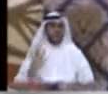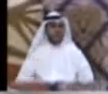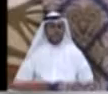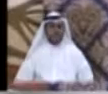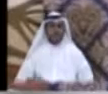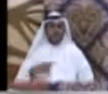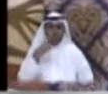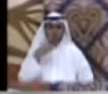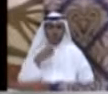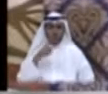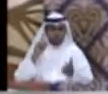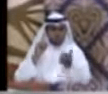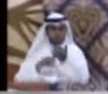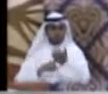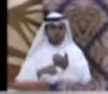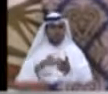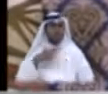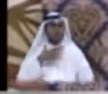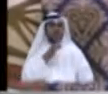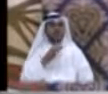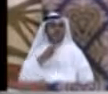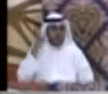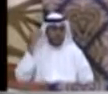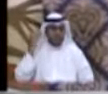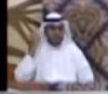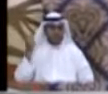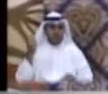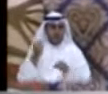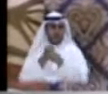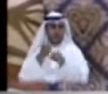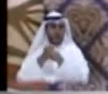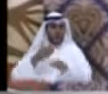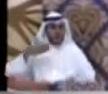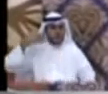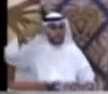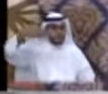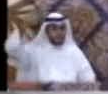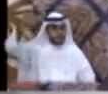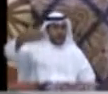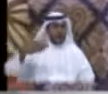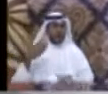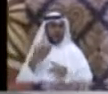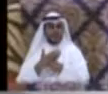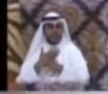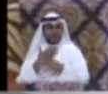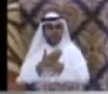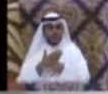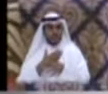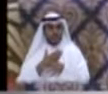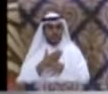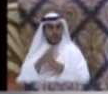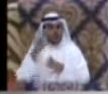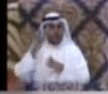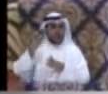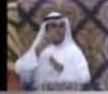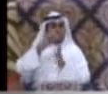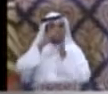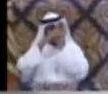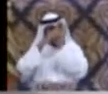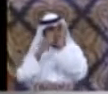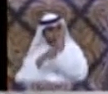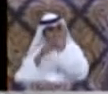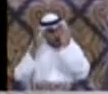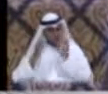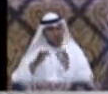أن نضع هذه الاتفاقيات أو هذه الخطوات التي سوف نعمل عليها في المستقبل تكون مقننة وتكون على يعني